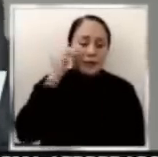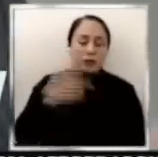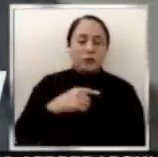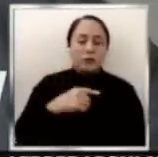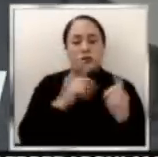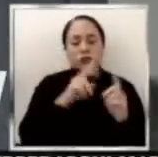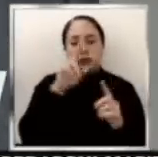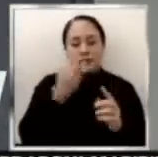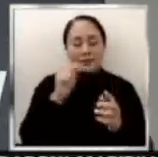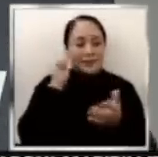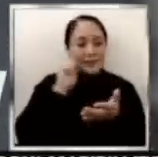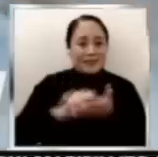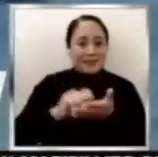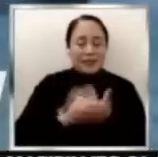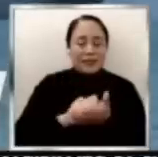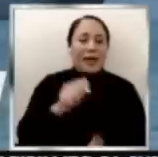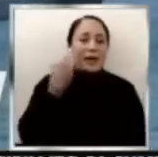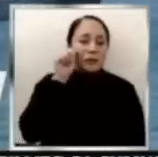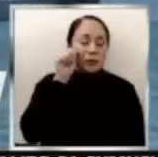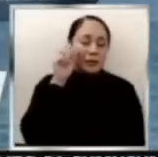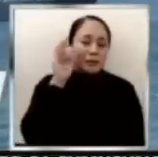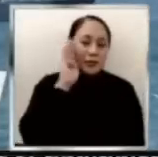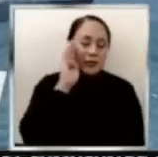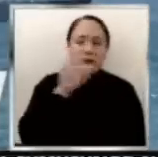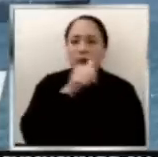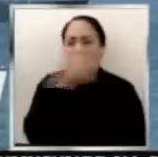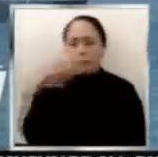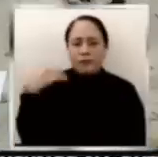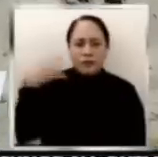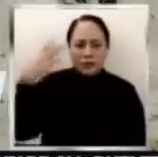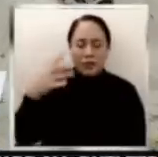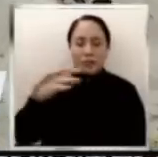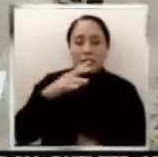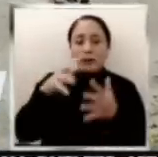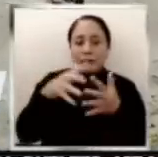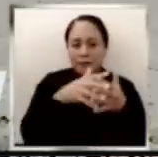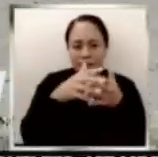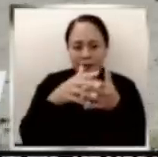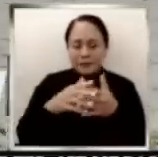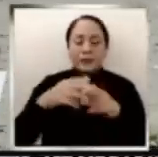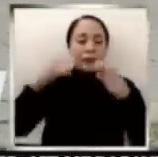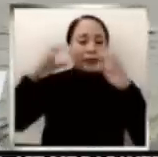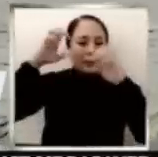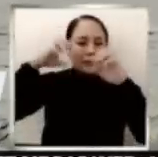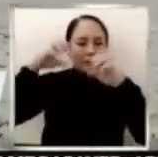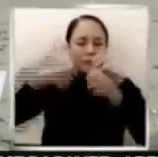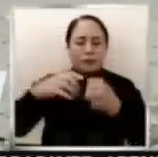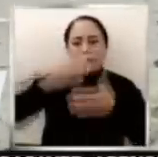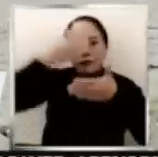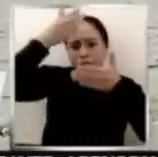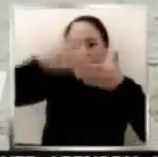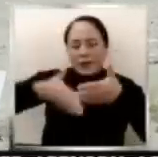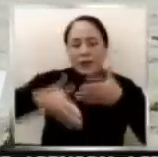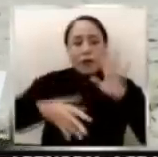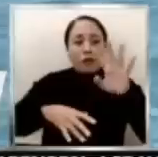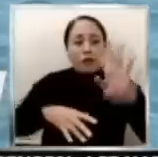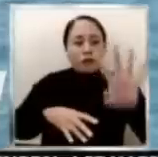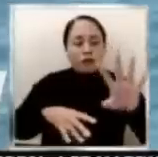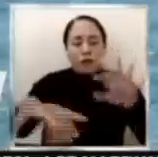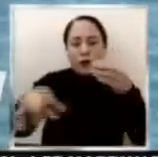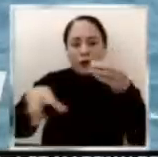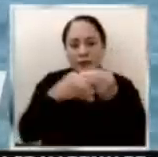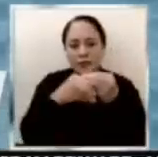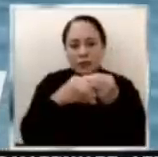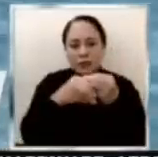pang opisyal ng Amerika. Dito, inaasahang maisasapinal ang apat na karagdagang pasilidad